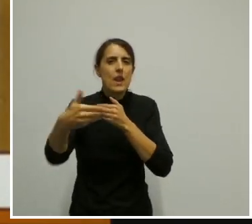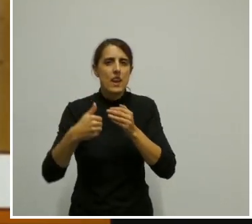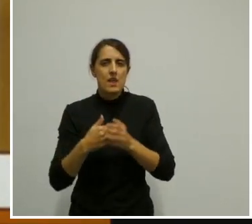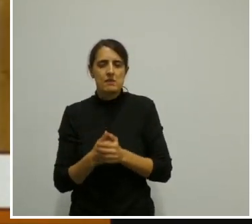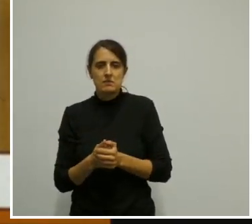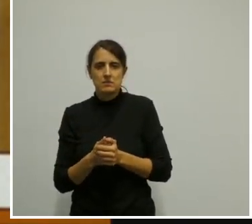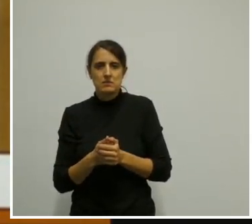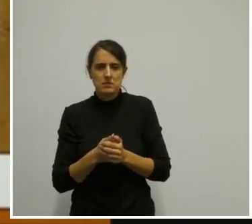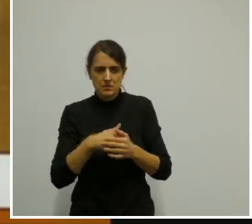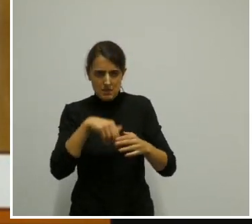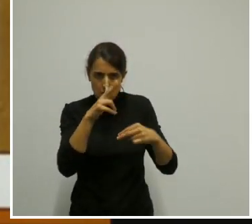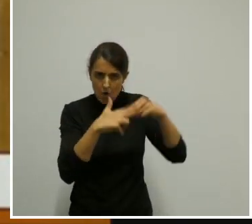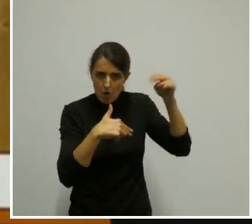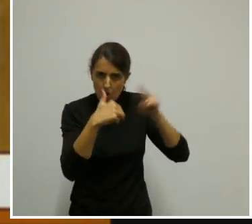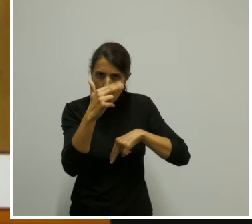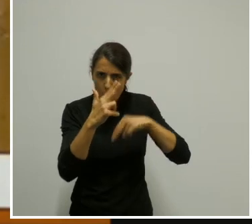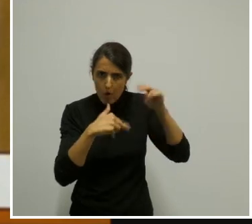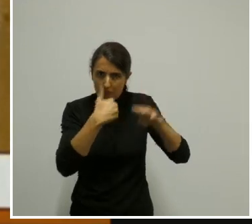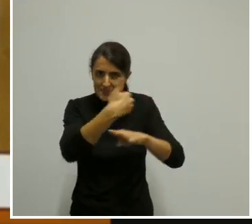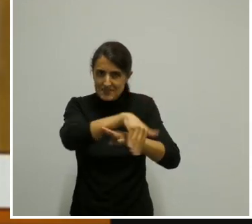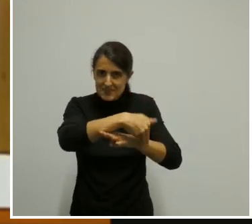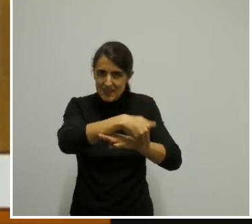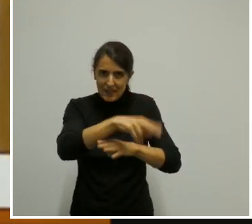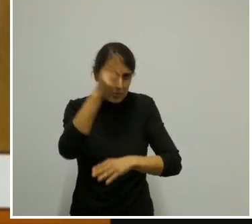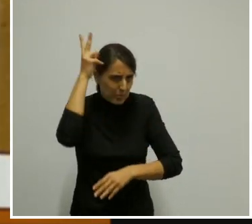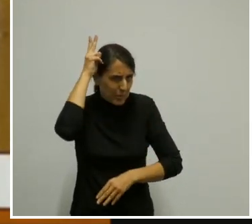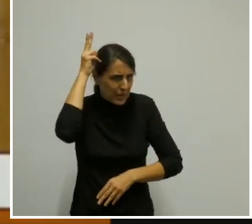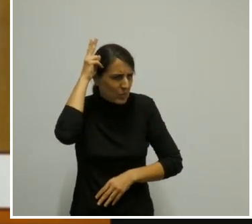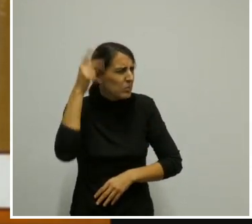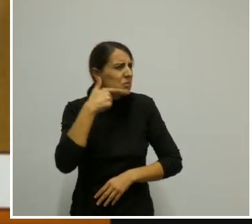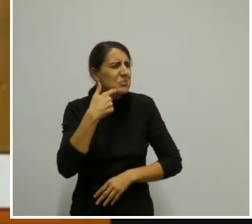Inici de les obres del carrer Perú i què més?